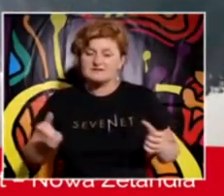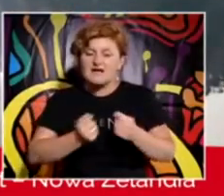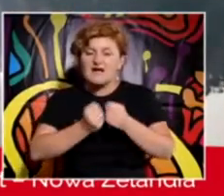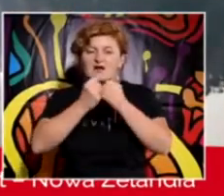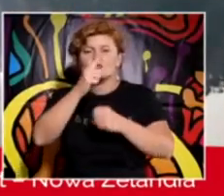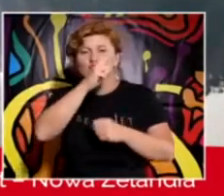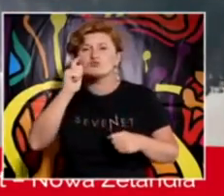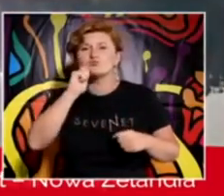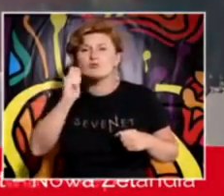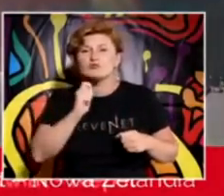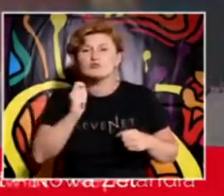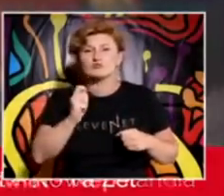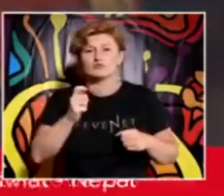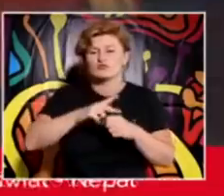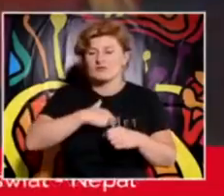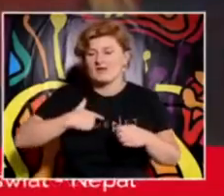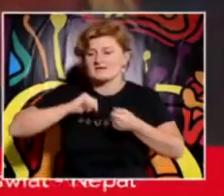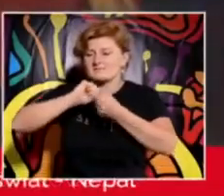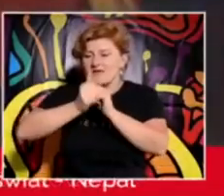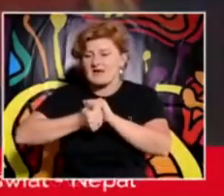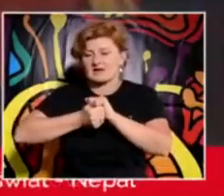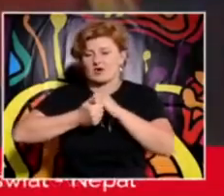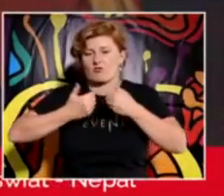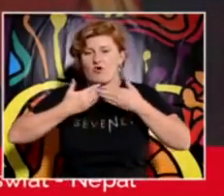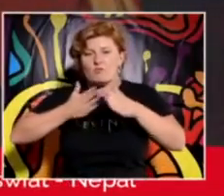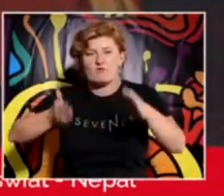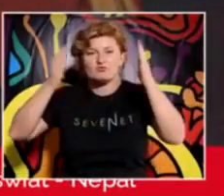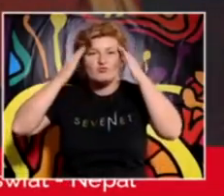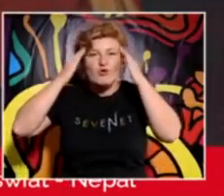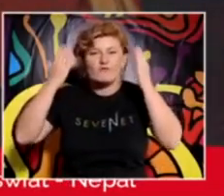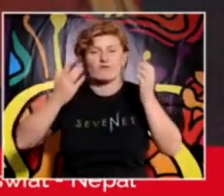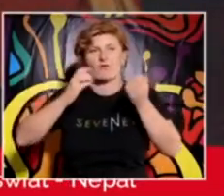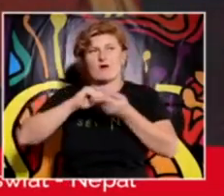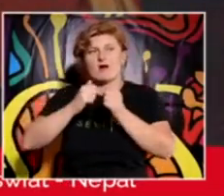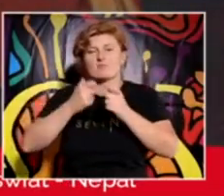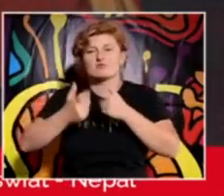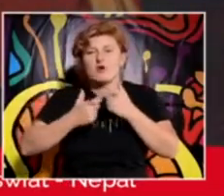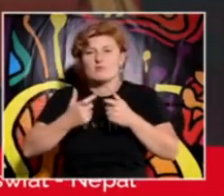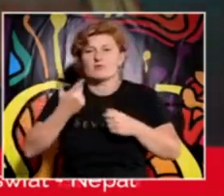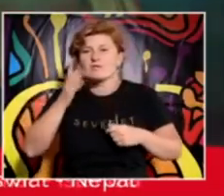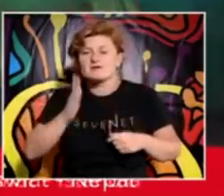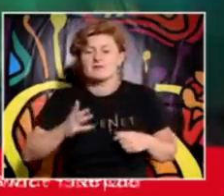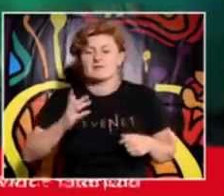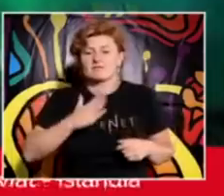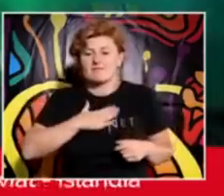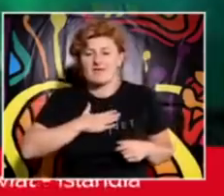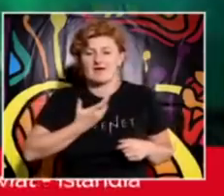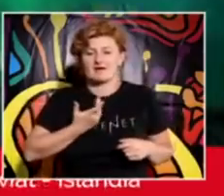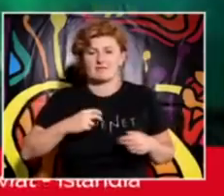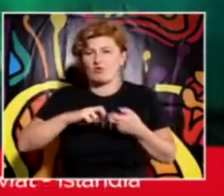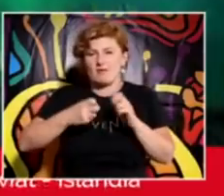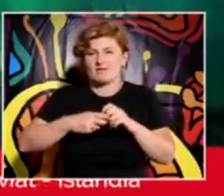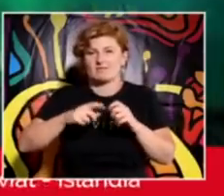albo otworzą naszą głowę, albo sprawią, że będziemy bardziej tolerancyjni, albo sprawią, że nie będziemy mieli problemu z tęczową flagą,